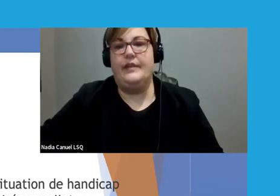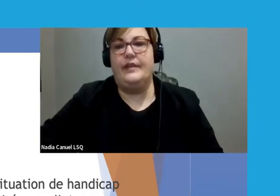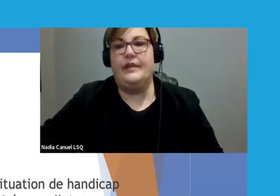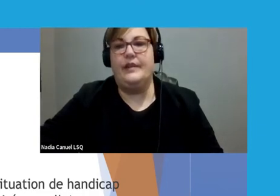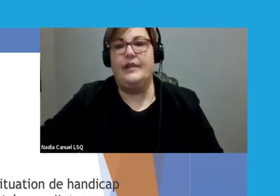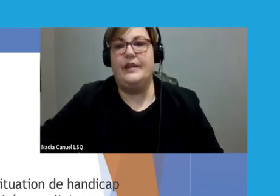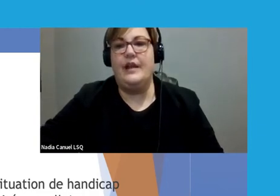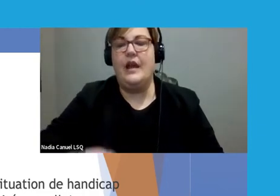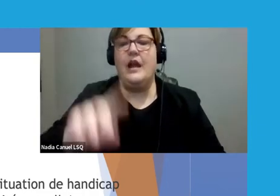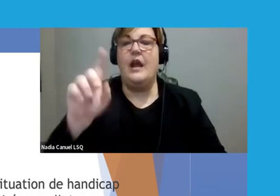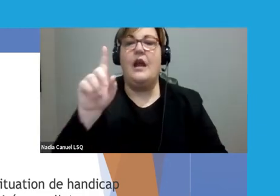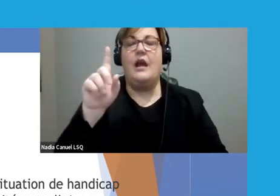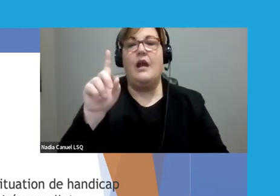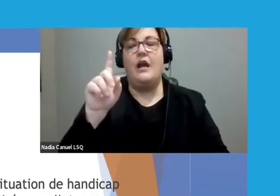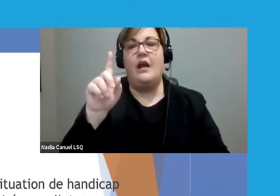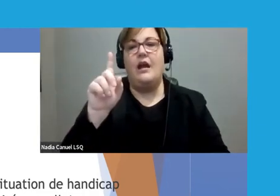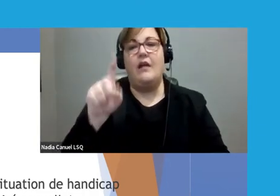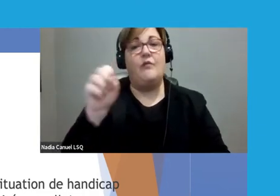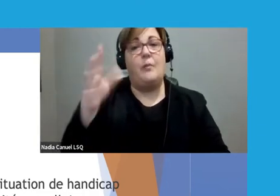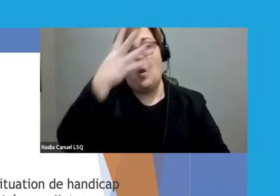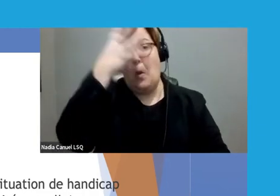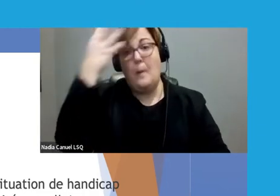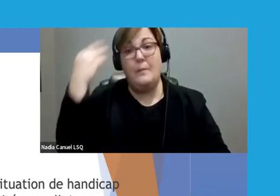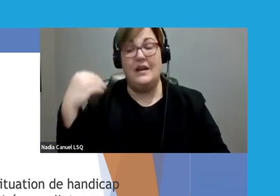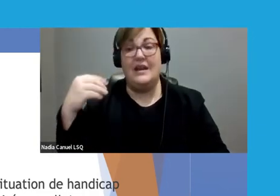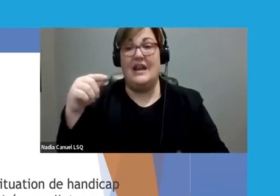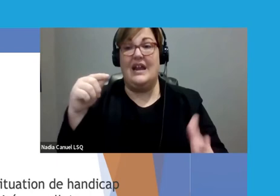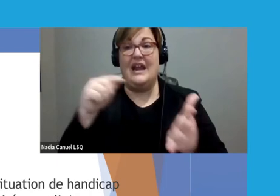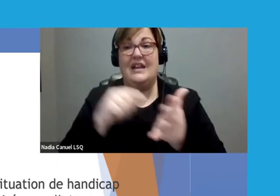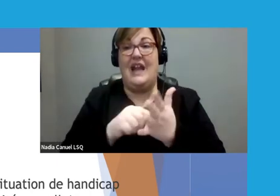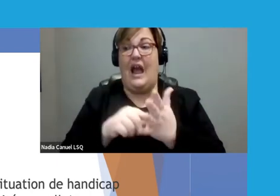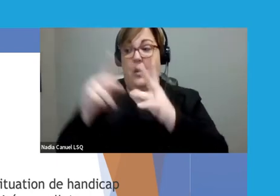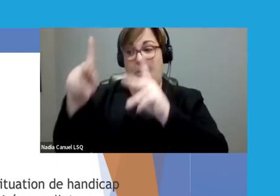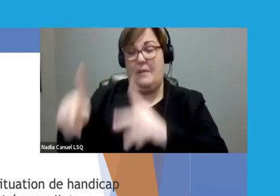Il ne faut pas oublier aussi que quand on parle des prochains dents,